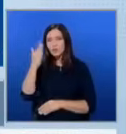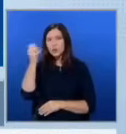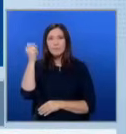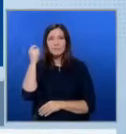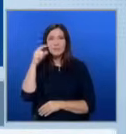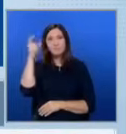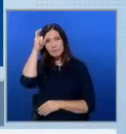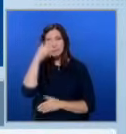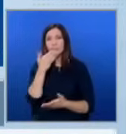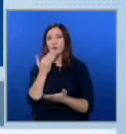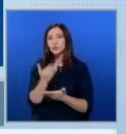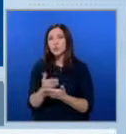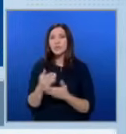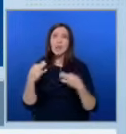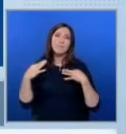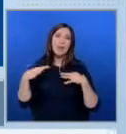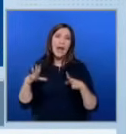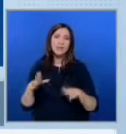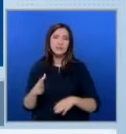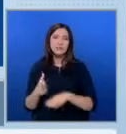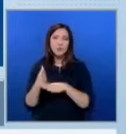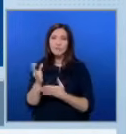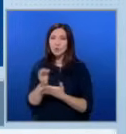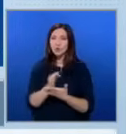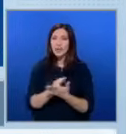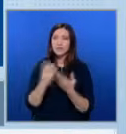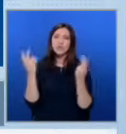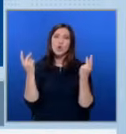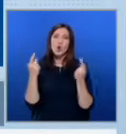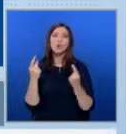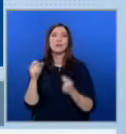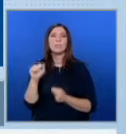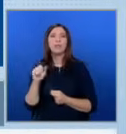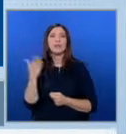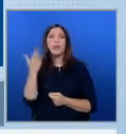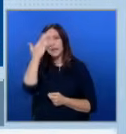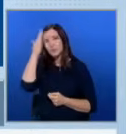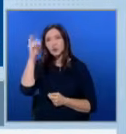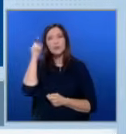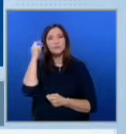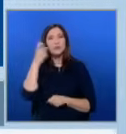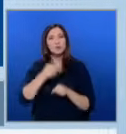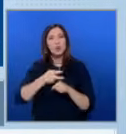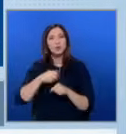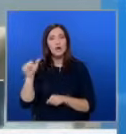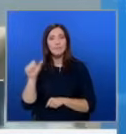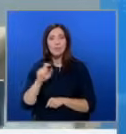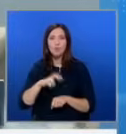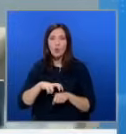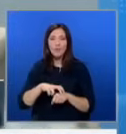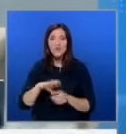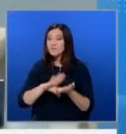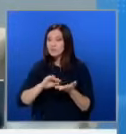председател. ДПС благодари на либералите за подкрепата и оценката за ролята на партията и нейния почетен председател доктор Ахмед Доган.